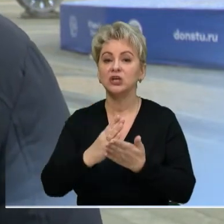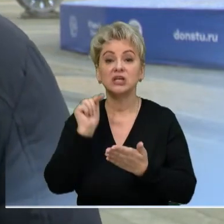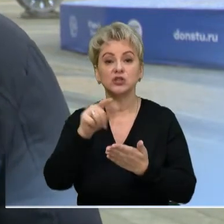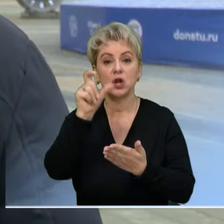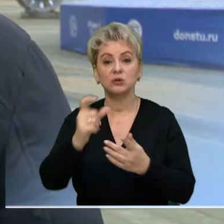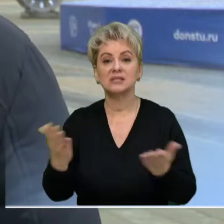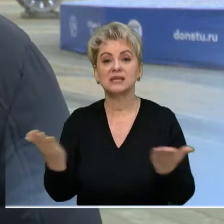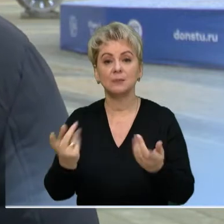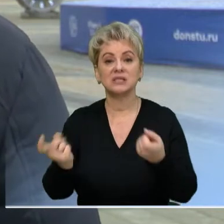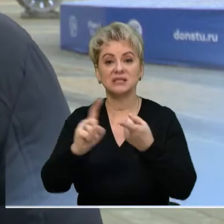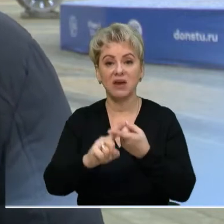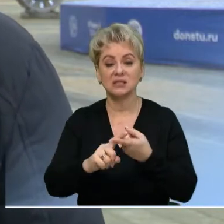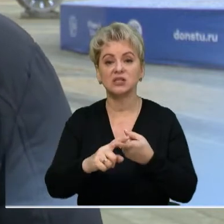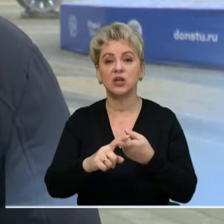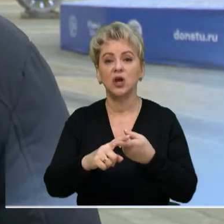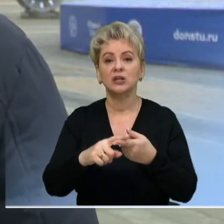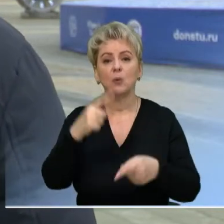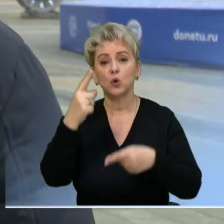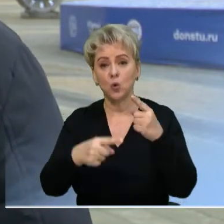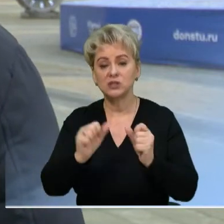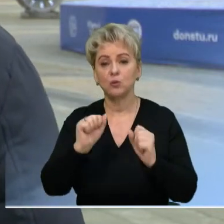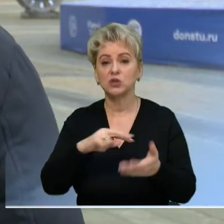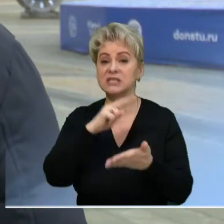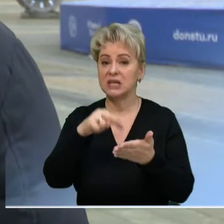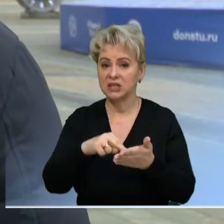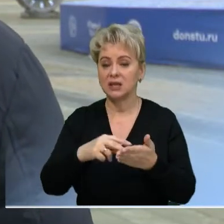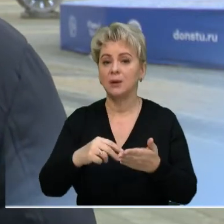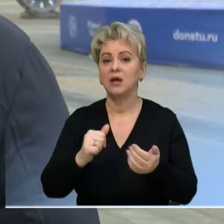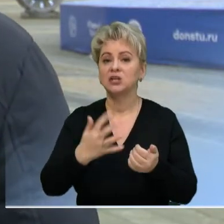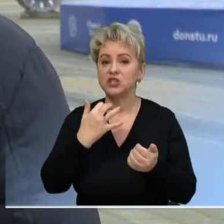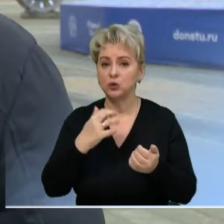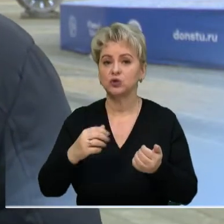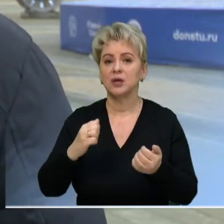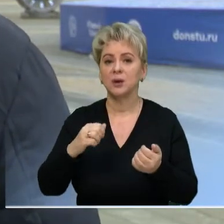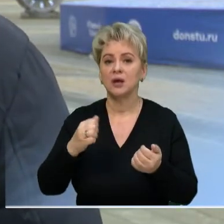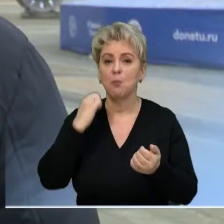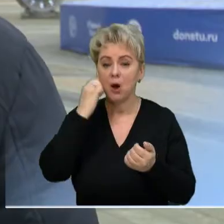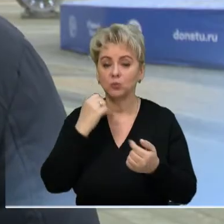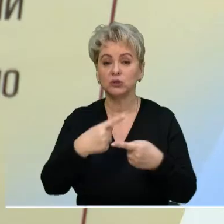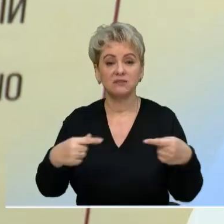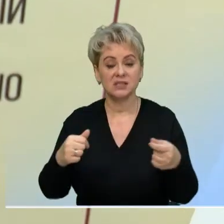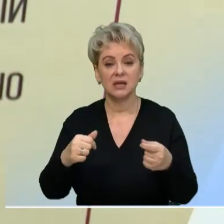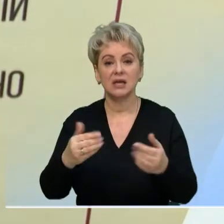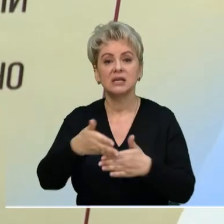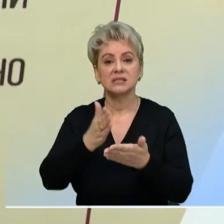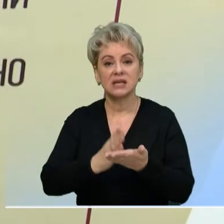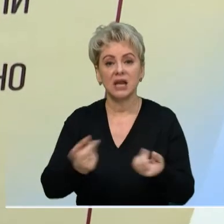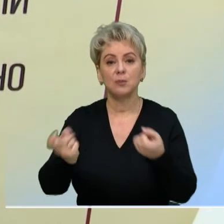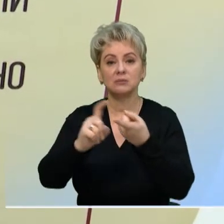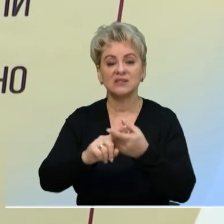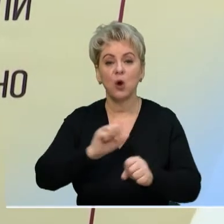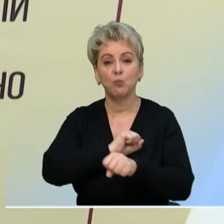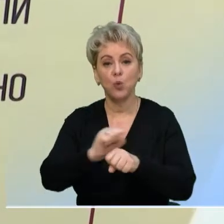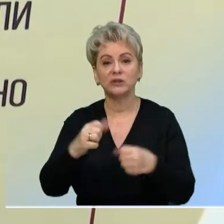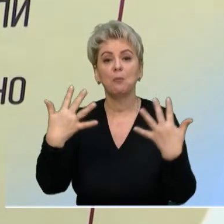люди, с кем связана блокада Ленинграда. Родственники, близкие, дальние, дедушки, прадедушки, прабабушки. С хлебом связаны и